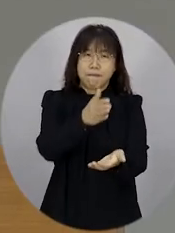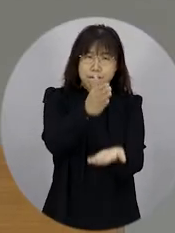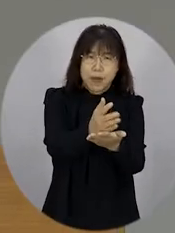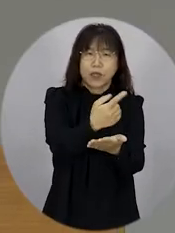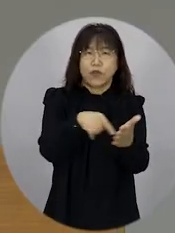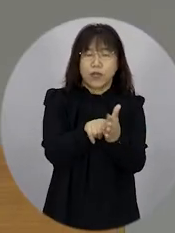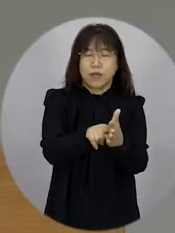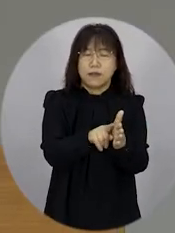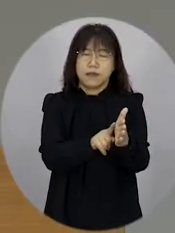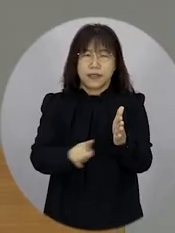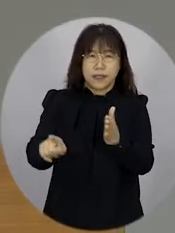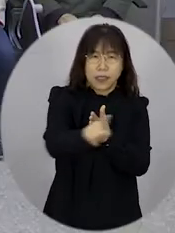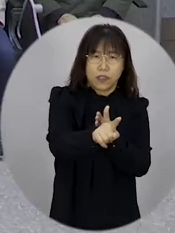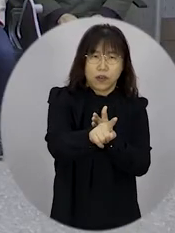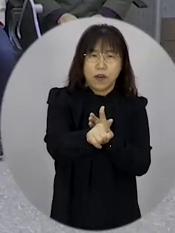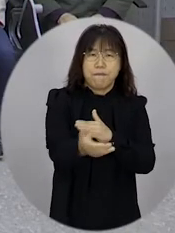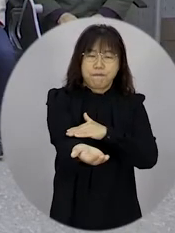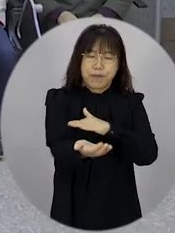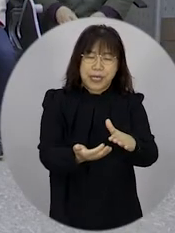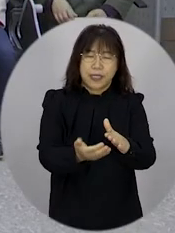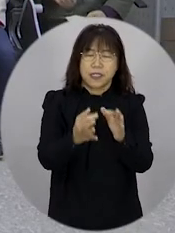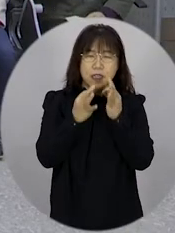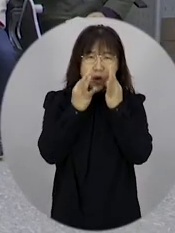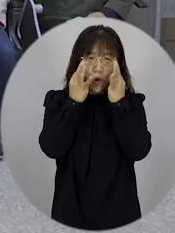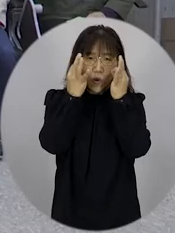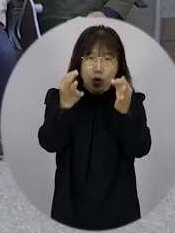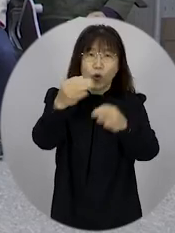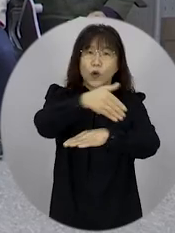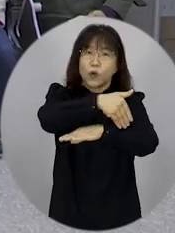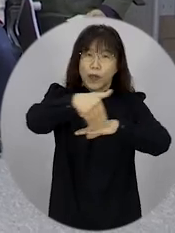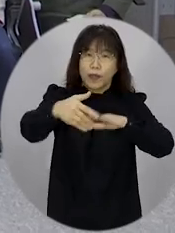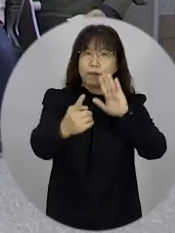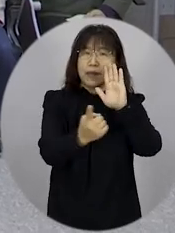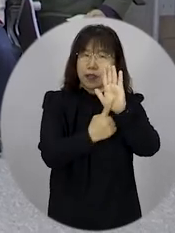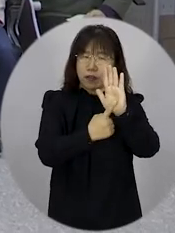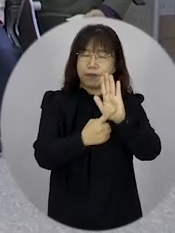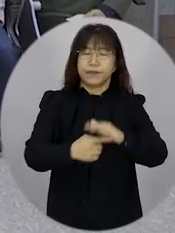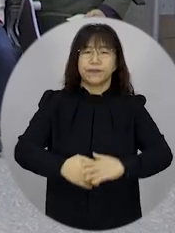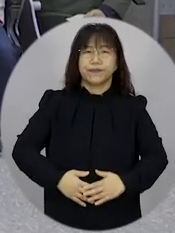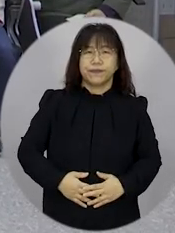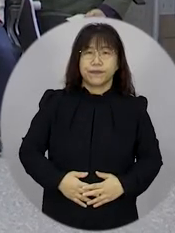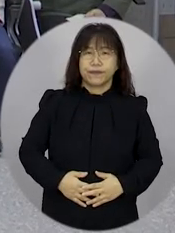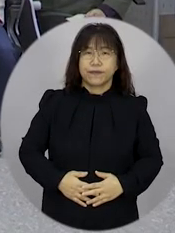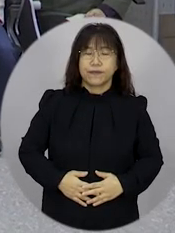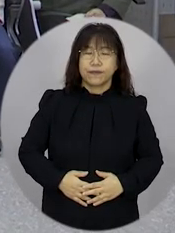강서 지역에서 아동학대가 발생하지 않도록 최선을 다하겠다고 밝혔습니다.